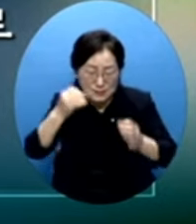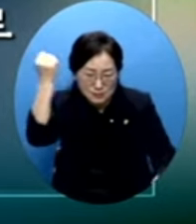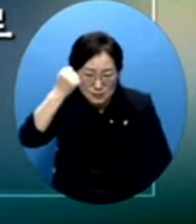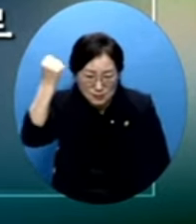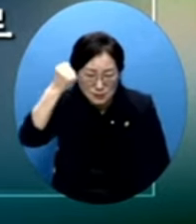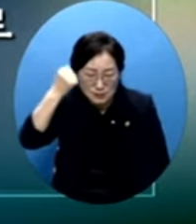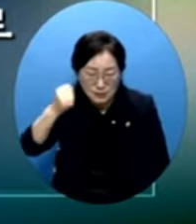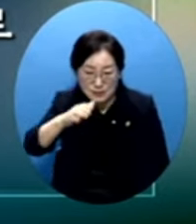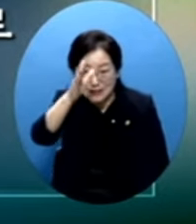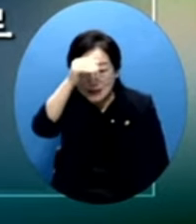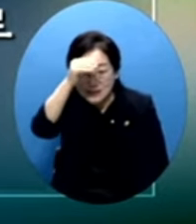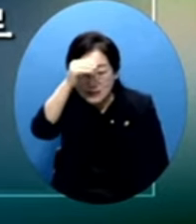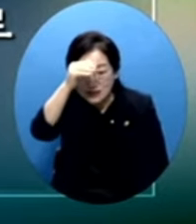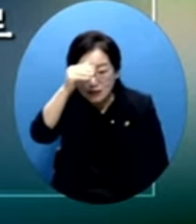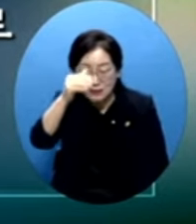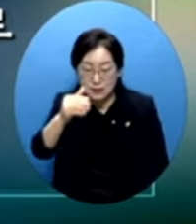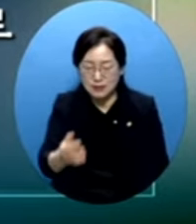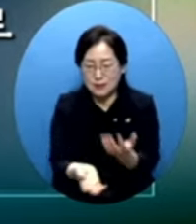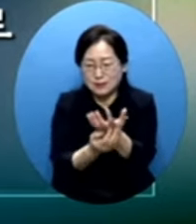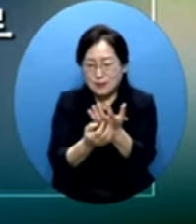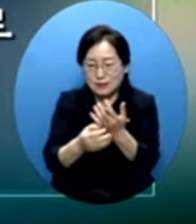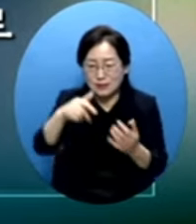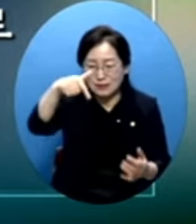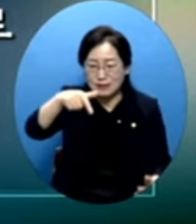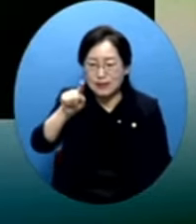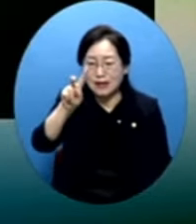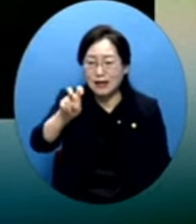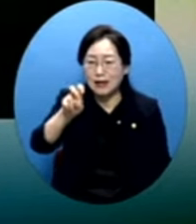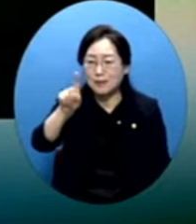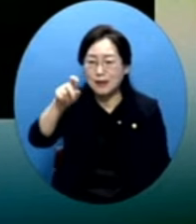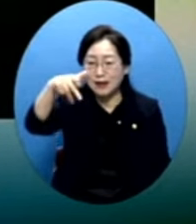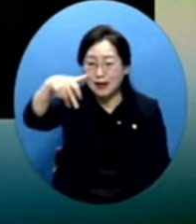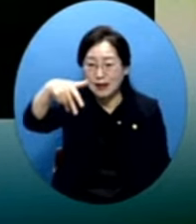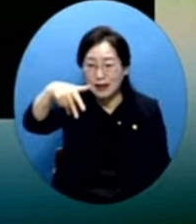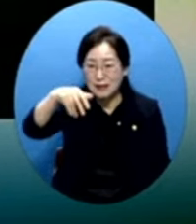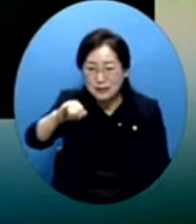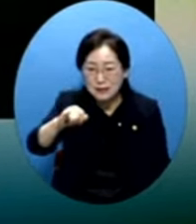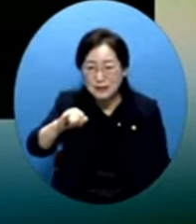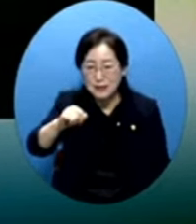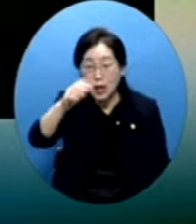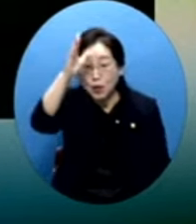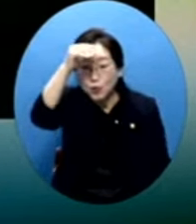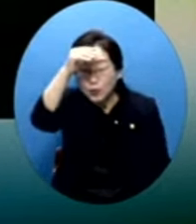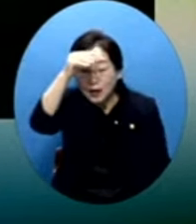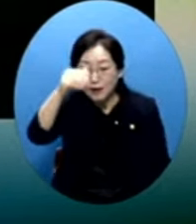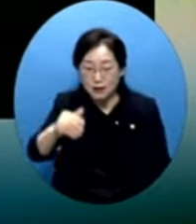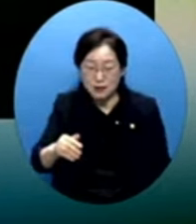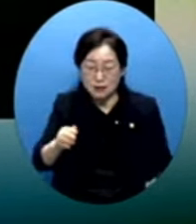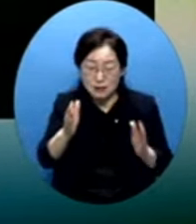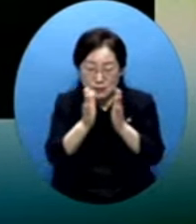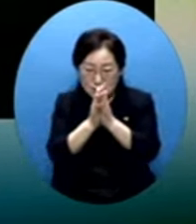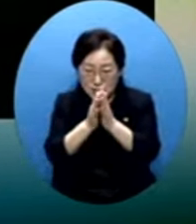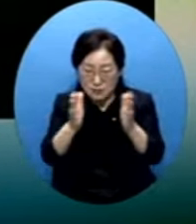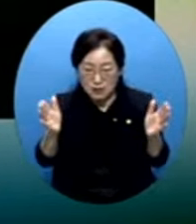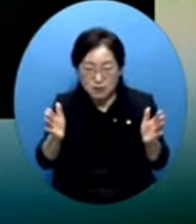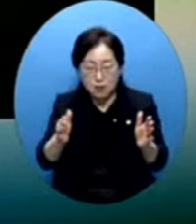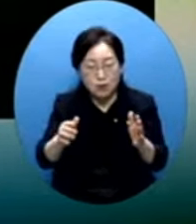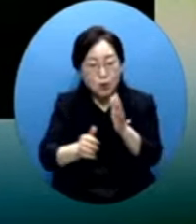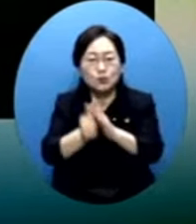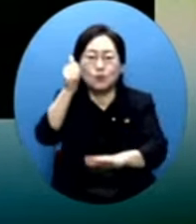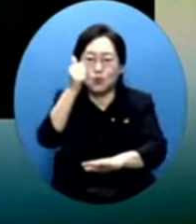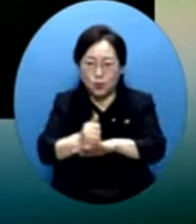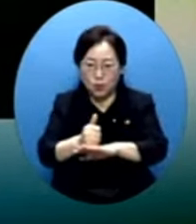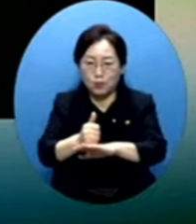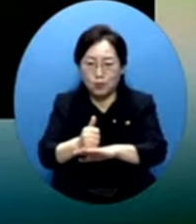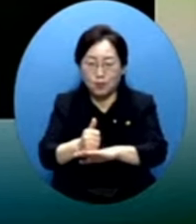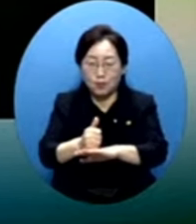시장에서 자 가마치 통닭이 그런 체인을 열어 갖고 지금 크게 성공한 예장 합신